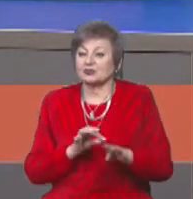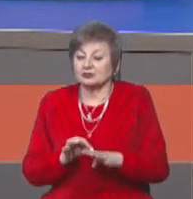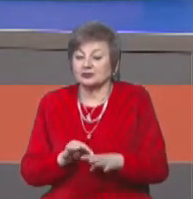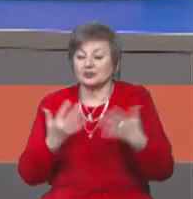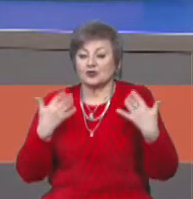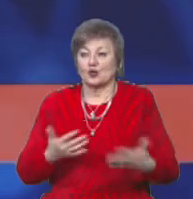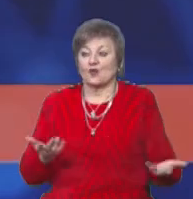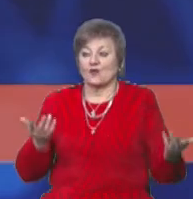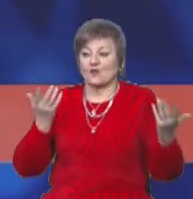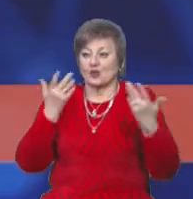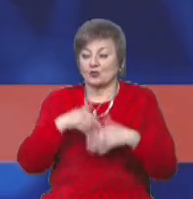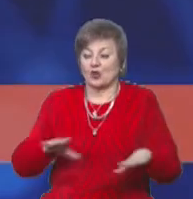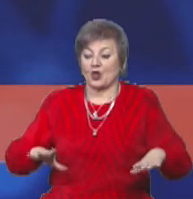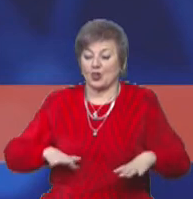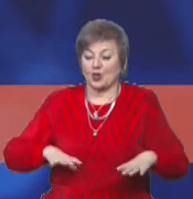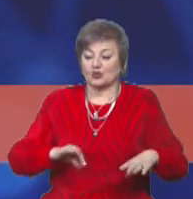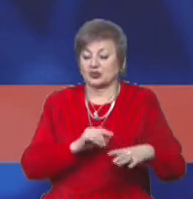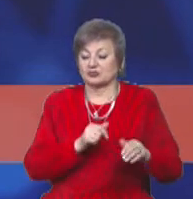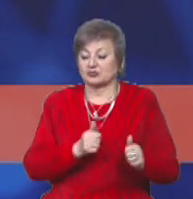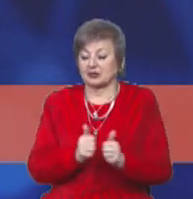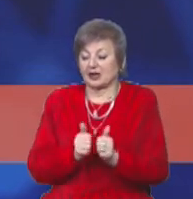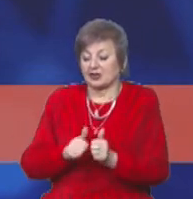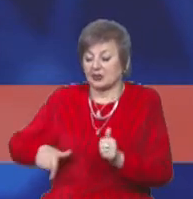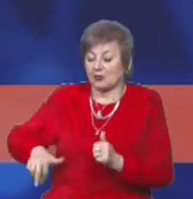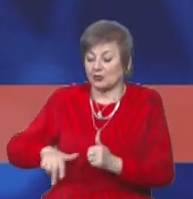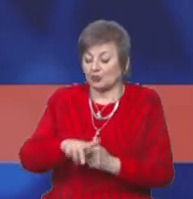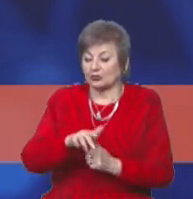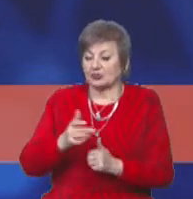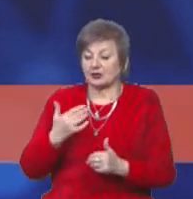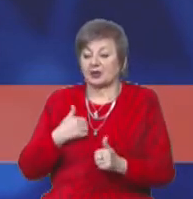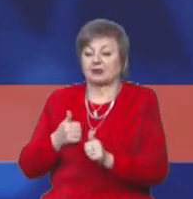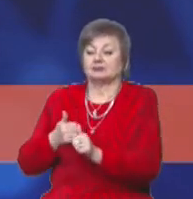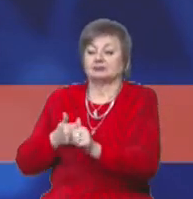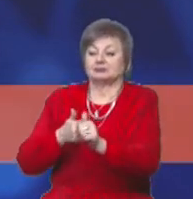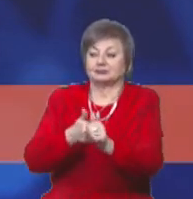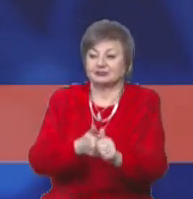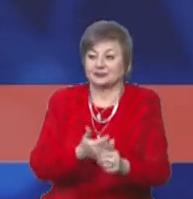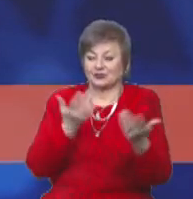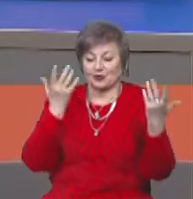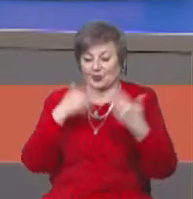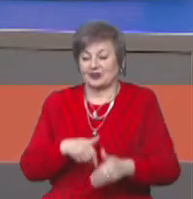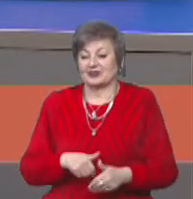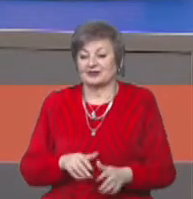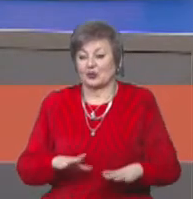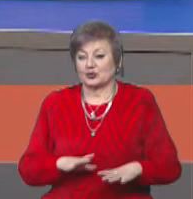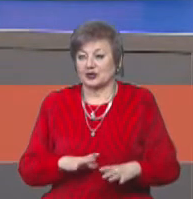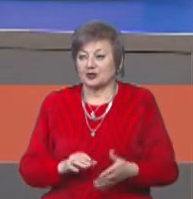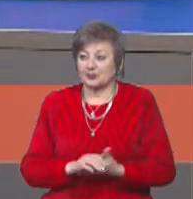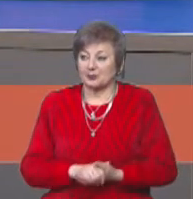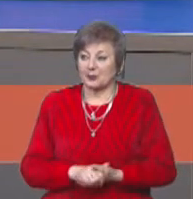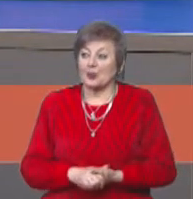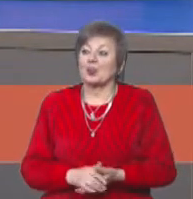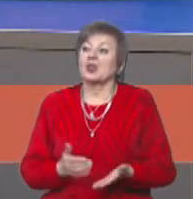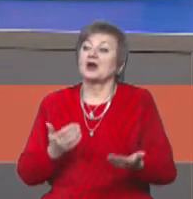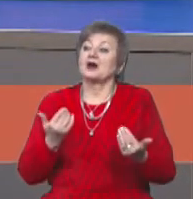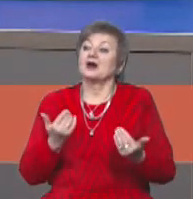Вот она просто мимо прошла, у меня сердце оборвалось, и все. И пошла за ней. Да. Так. Що сьогодні?